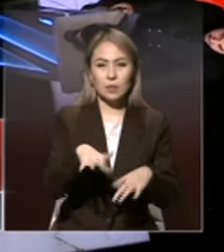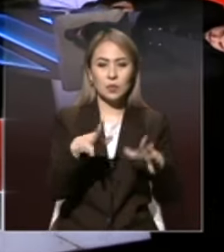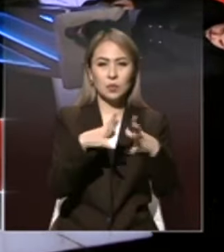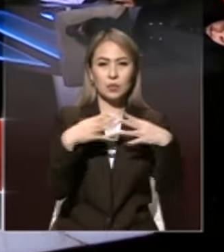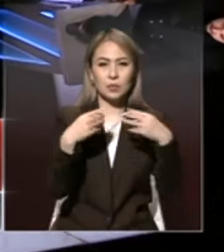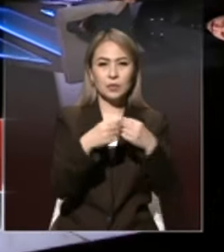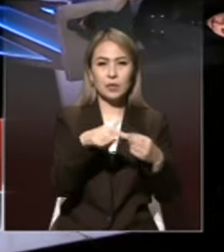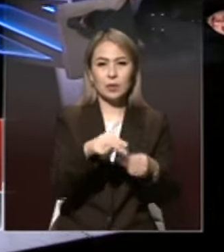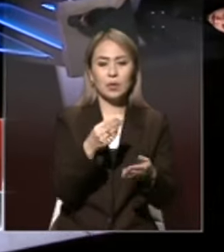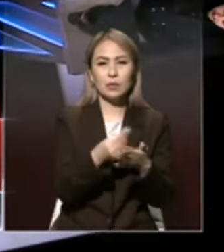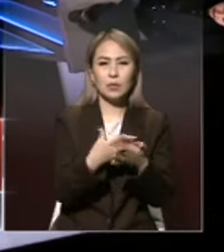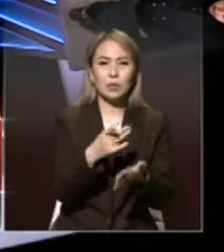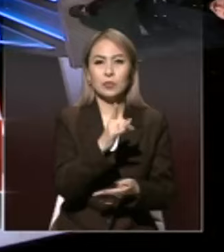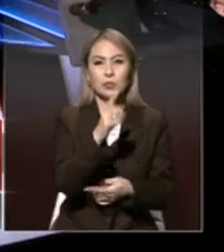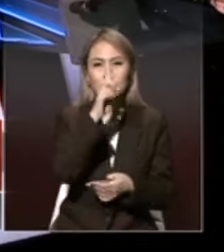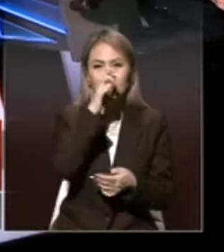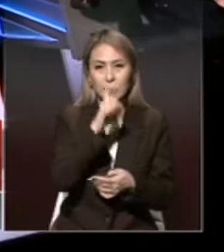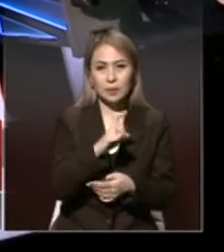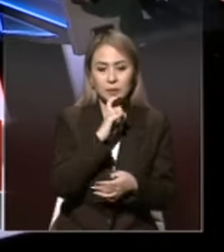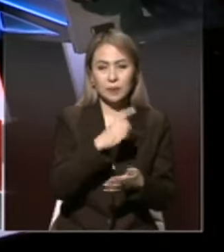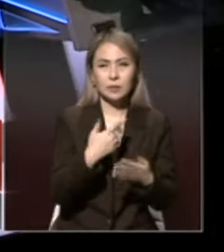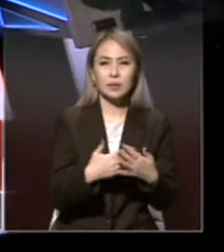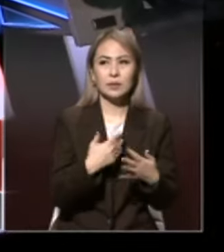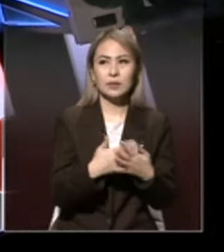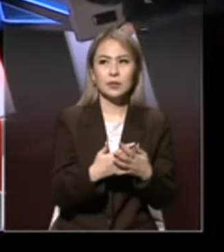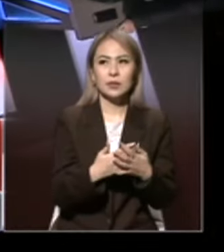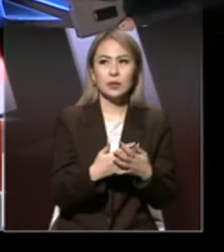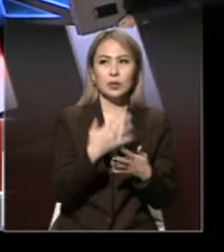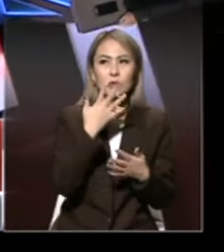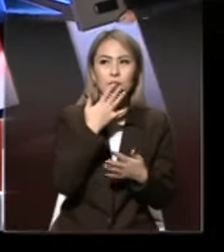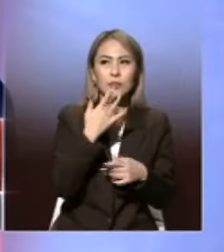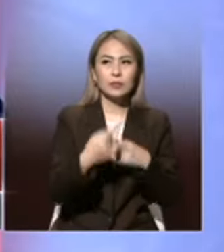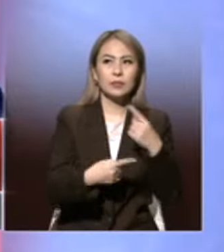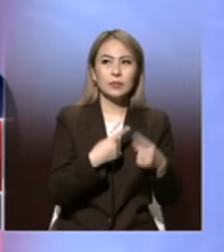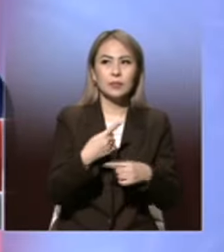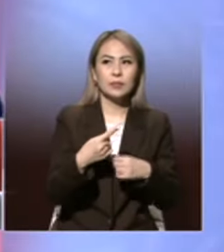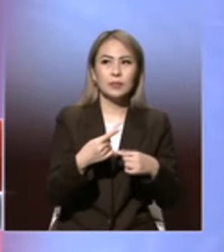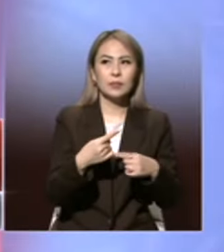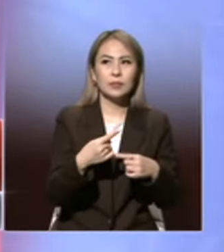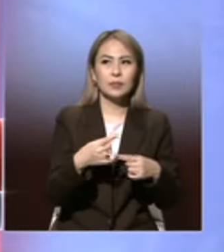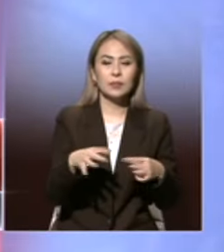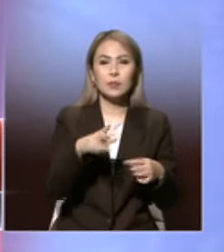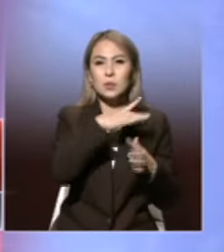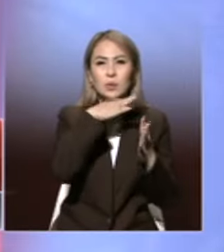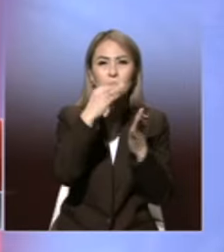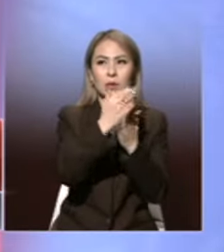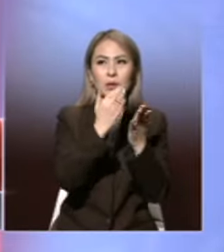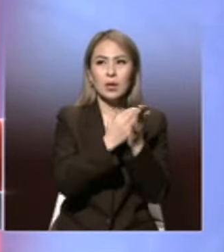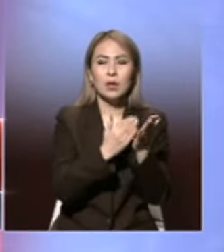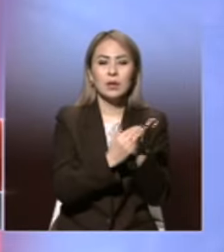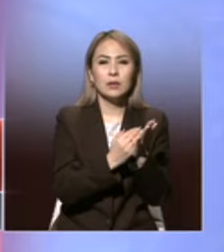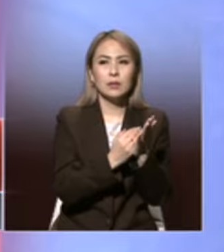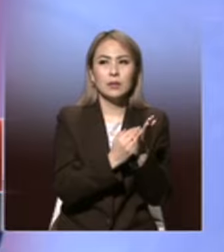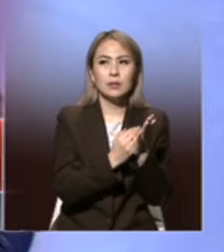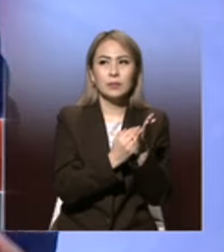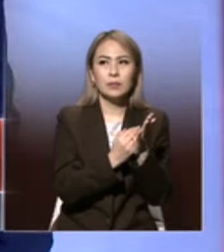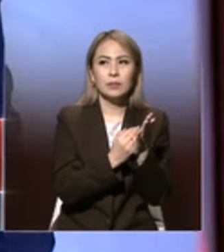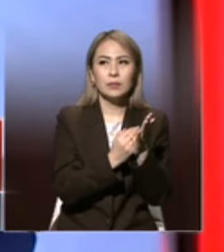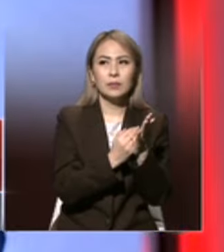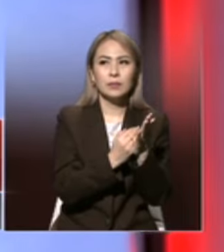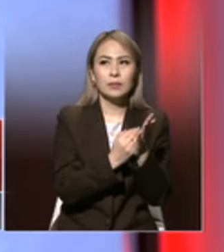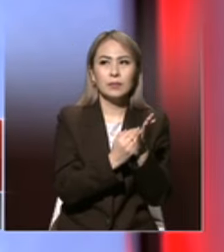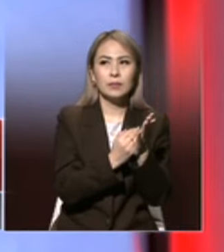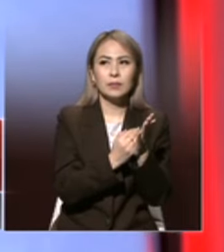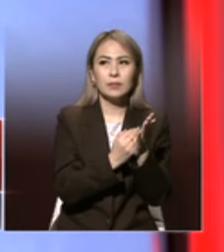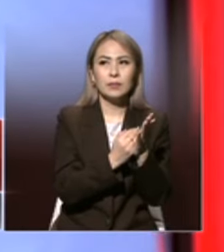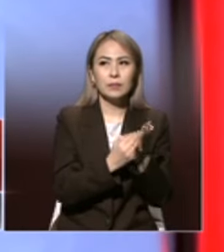құндылықтарды түсінбесе, ұлттық құндылықтарды жаңағы ұлттық құндылық дейміз ба, діни имани, енді оны көп қой, енді парақшалары категориялары көп қой.